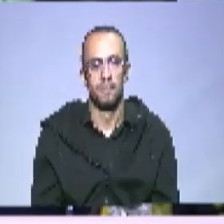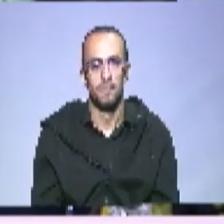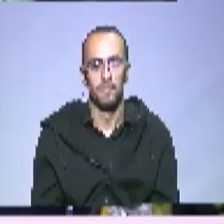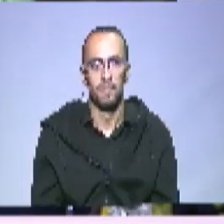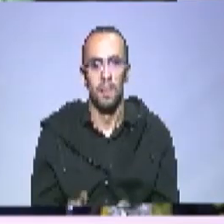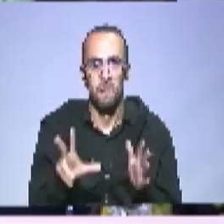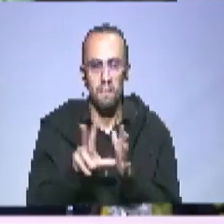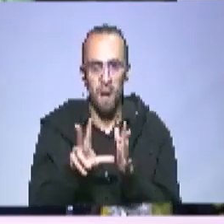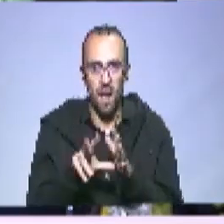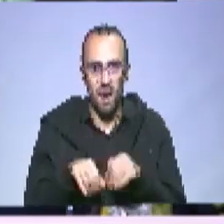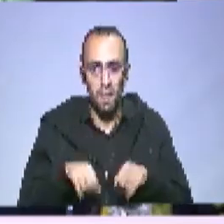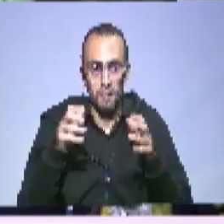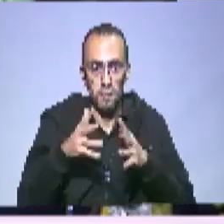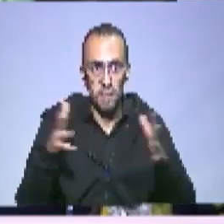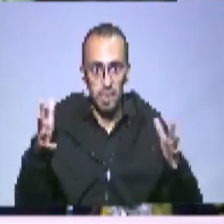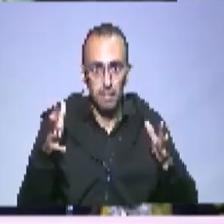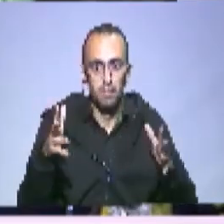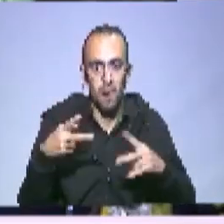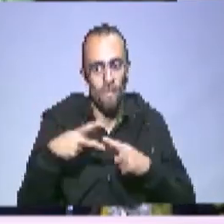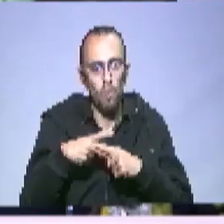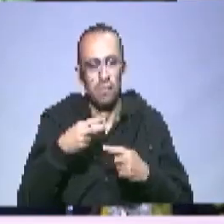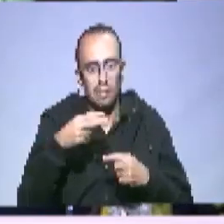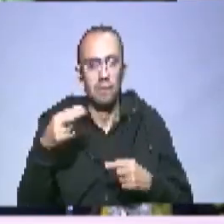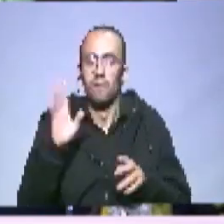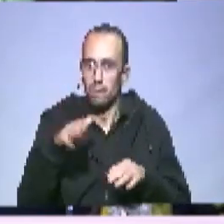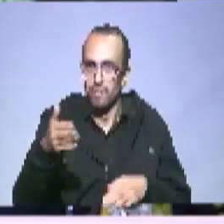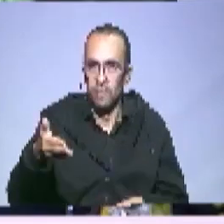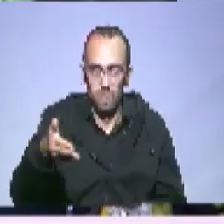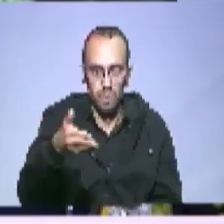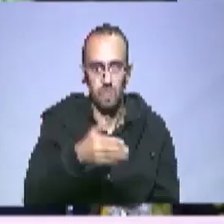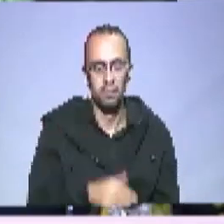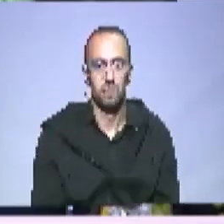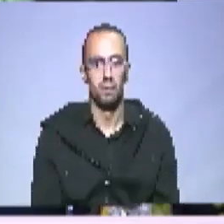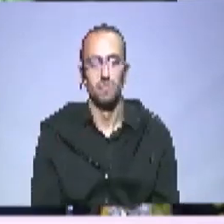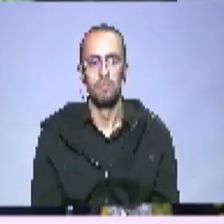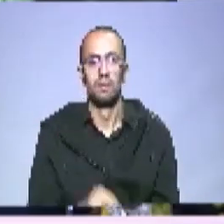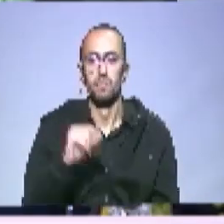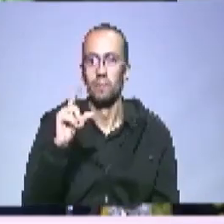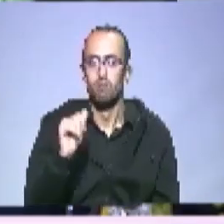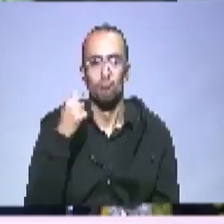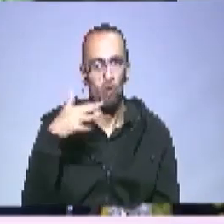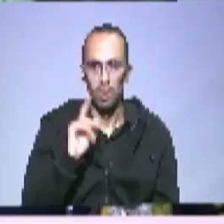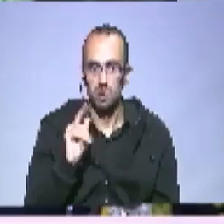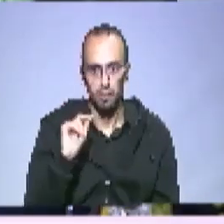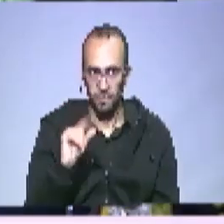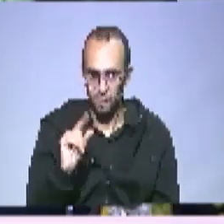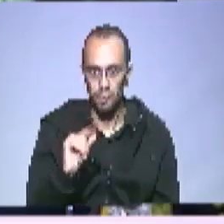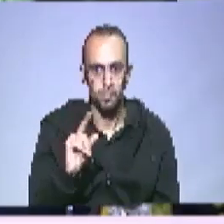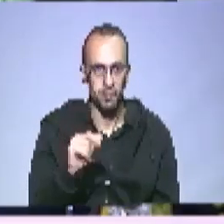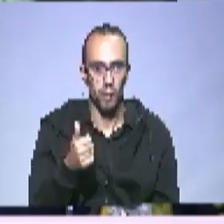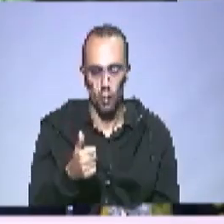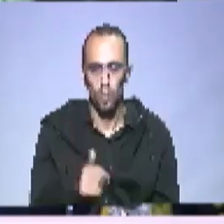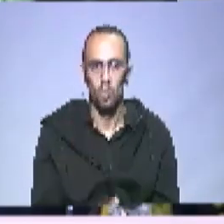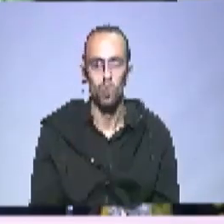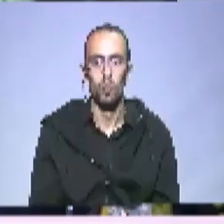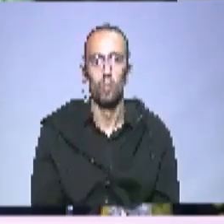بيبقى الخضراتية، المحلات الكتير موجود. على فكرة في كل حتة، ورخيص مش غالي. ورخيص مش